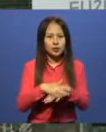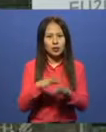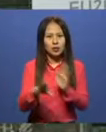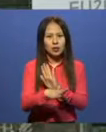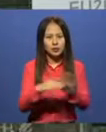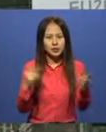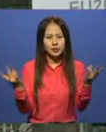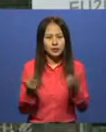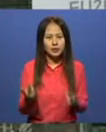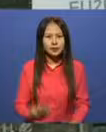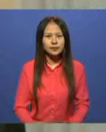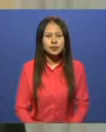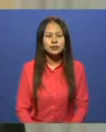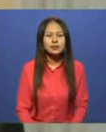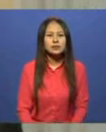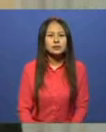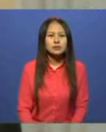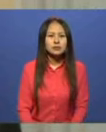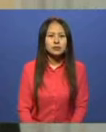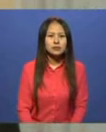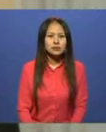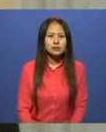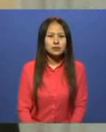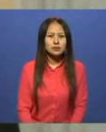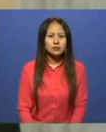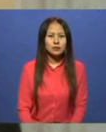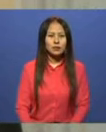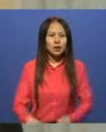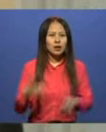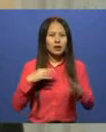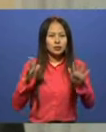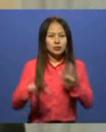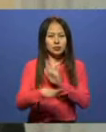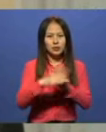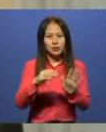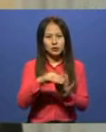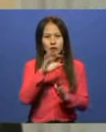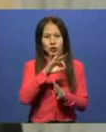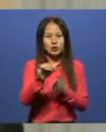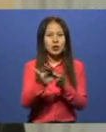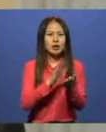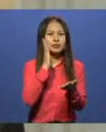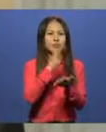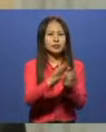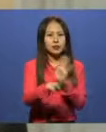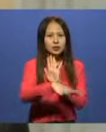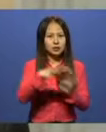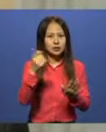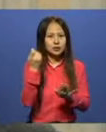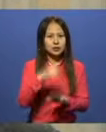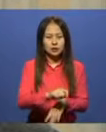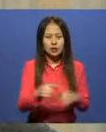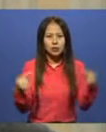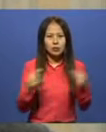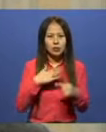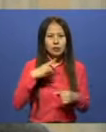санайды. Прямых выборов президента в Латвии не проходит. Латвияда халық президентті тікелей барып сайламайды. Сондықтан әрине Қазақстандағы жүйе бізге